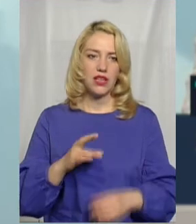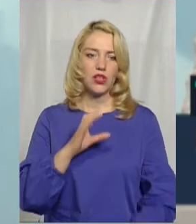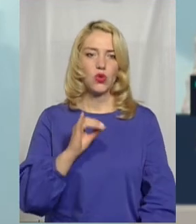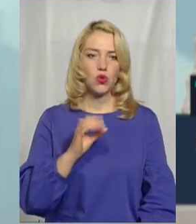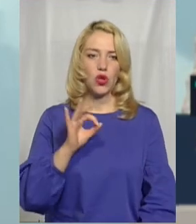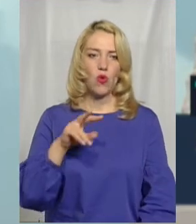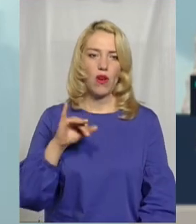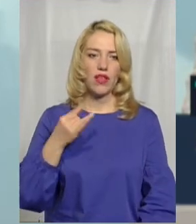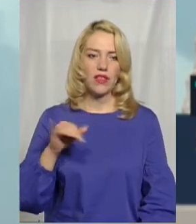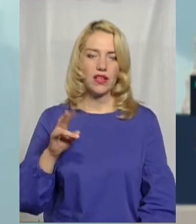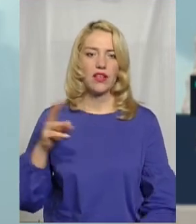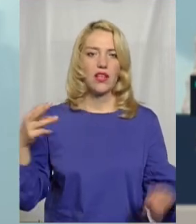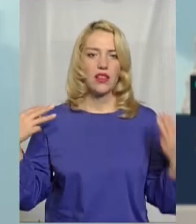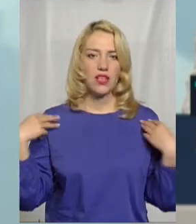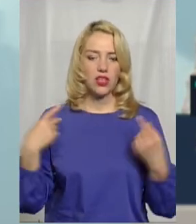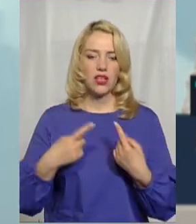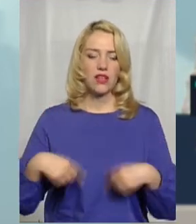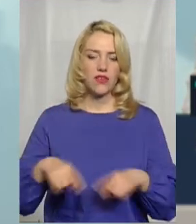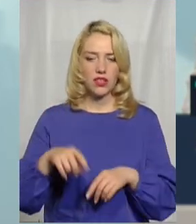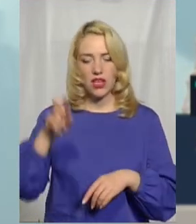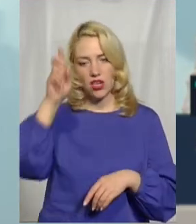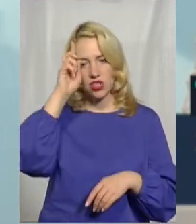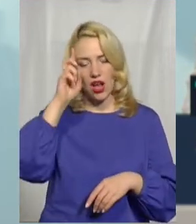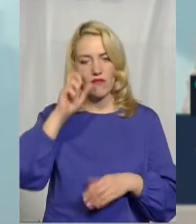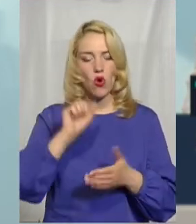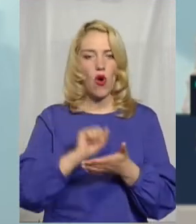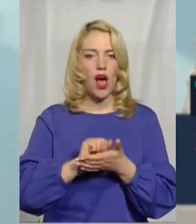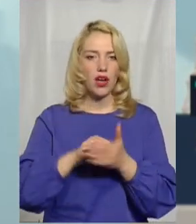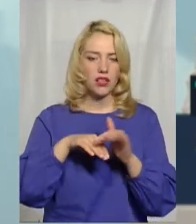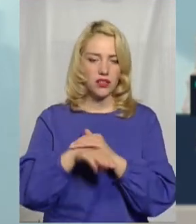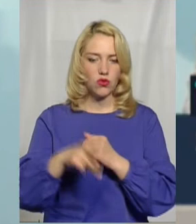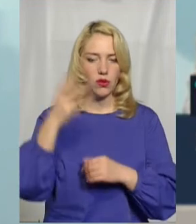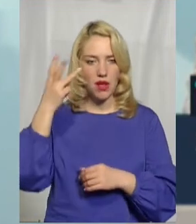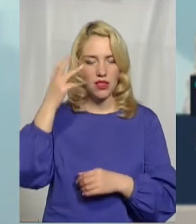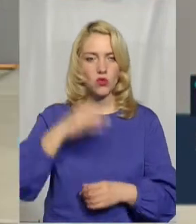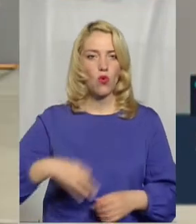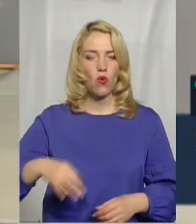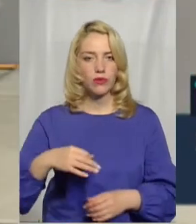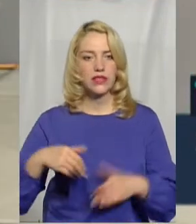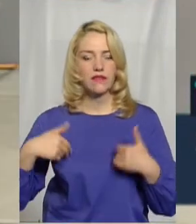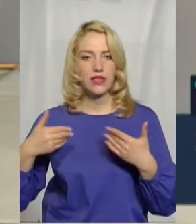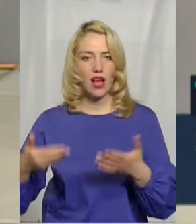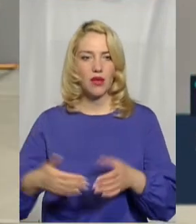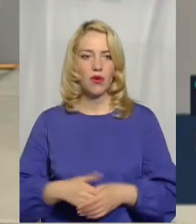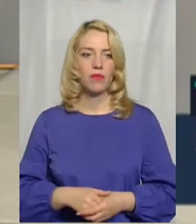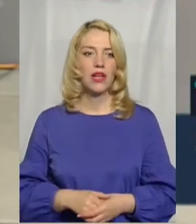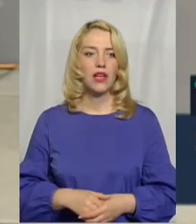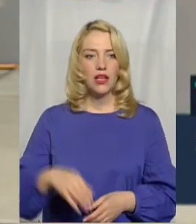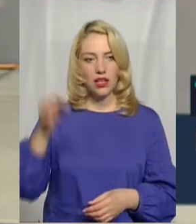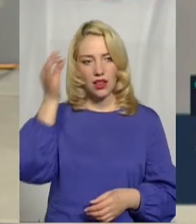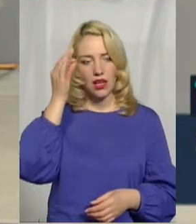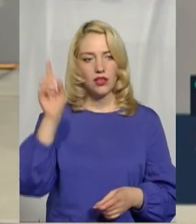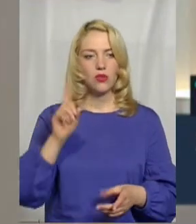Юрієм Олійником, начальником відділу Державного архіву Хмельницької області. Мої вітання. Нагадую,